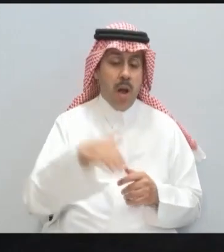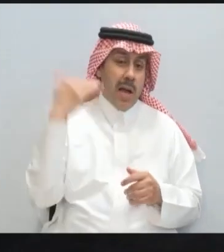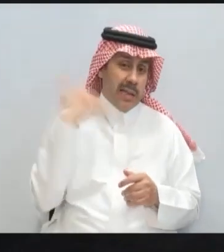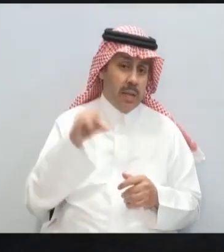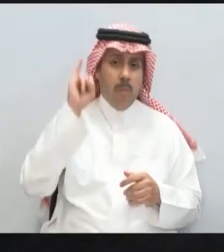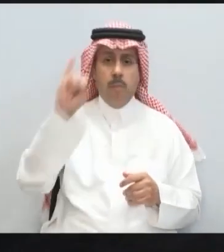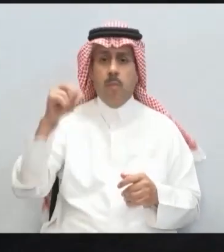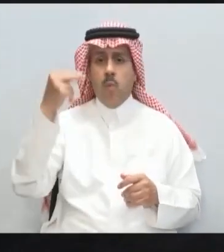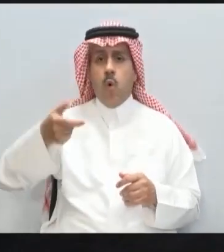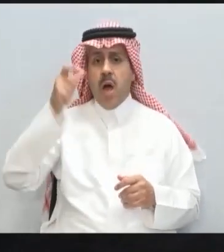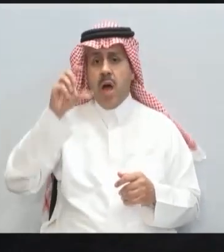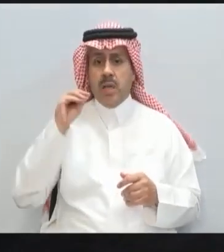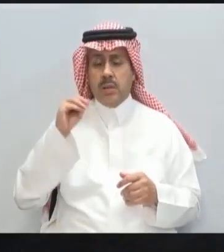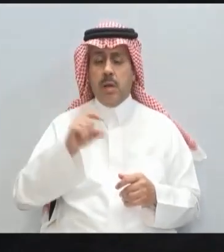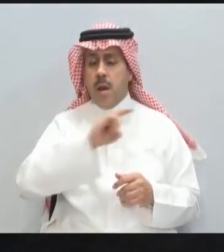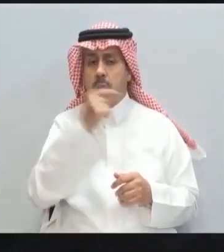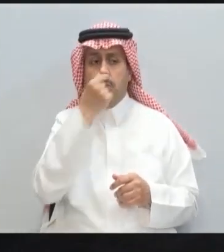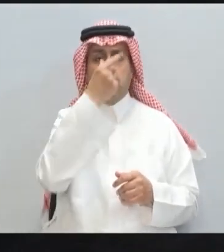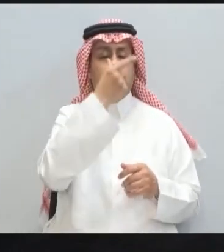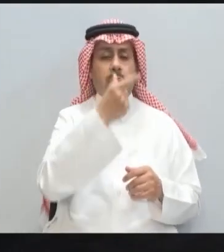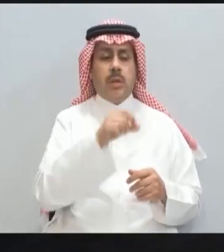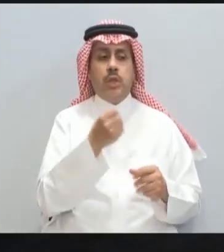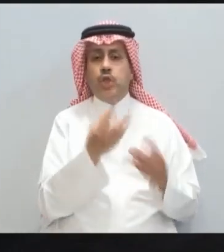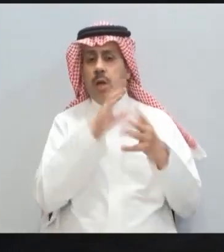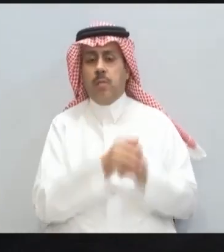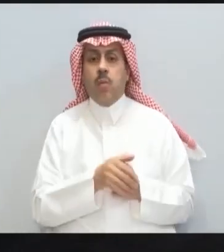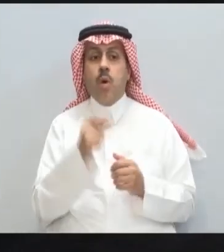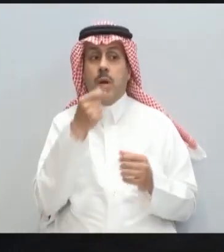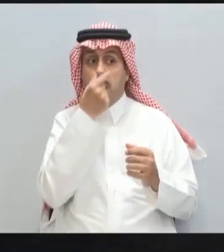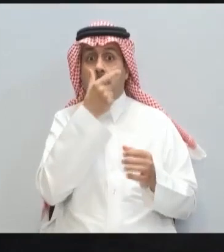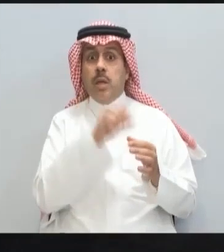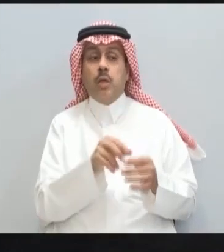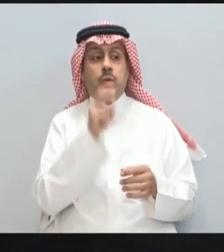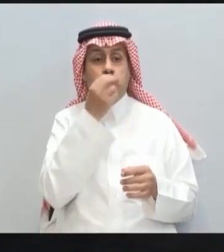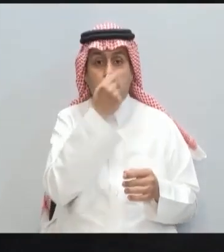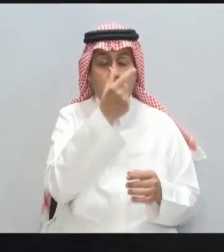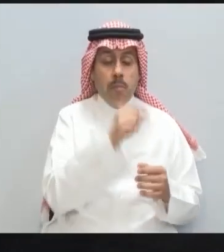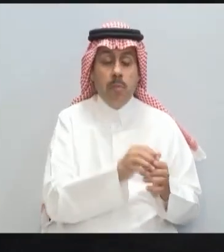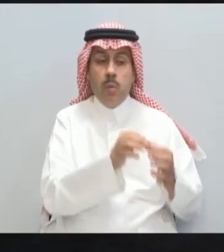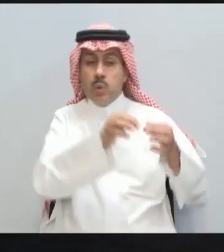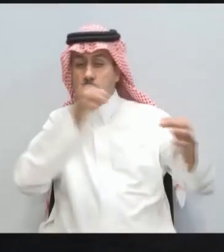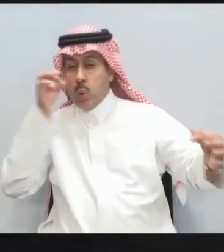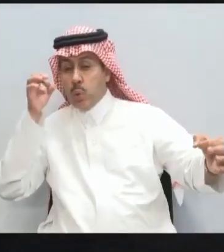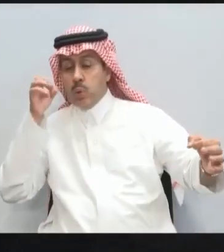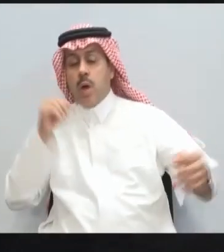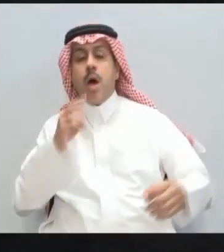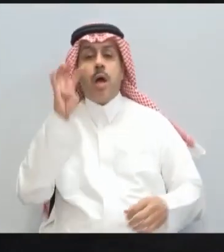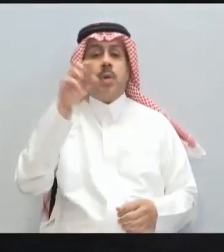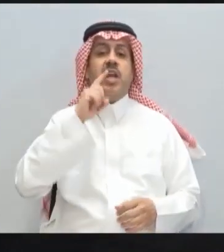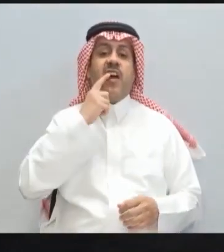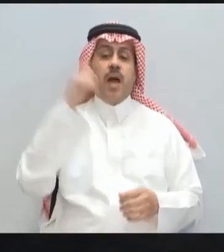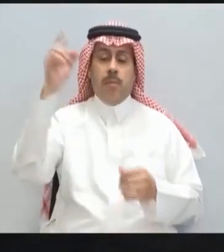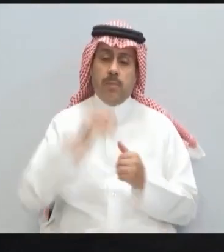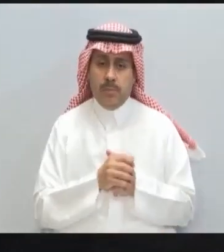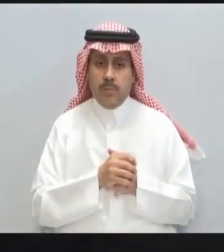الجنه وان ريحها توجد من مسيره 40 عاما وهذا في صحيح البخاري وهذا وعيد شديد يدل